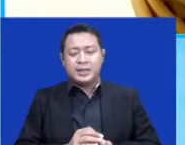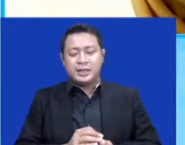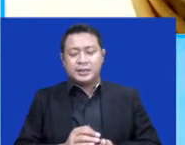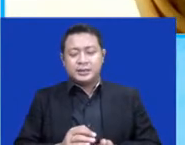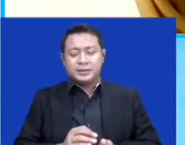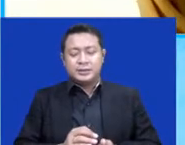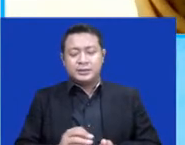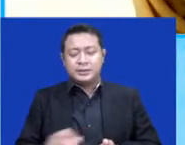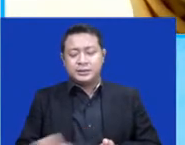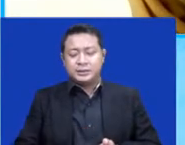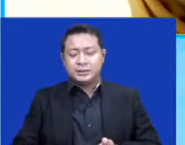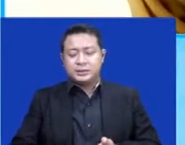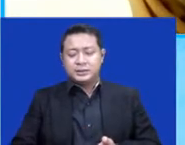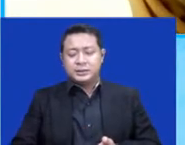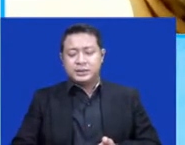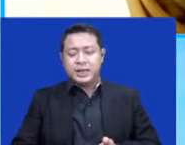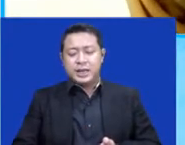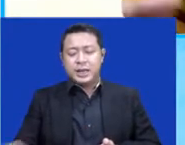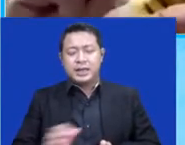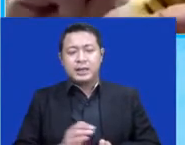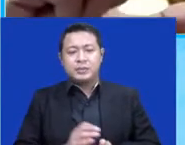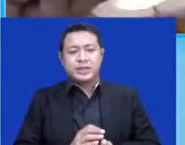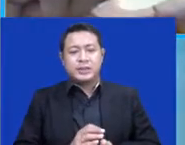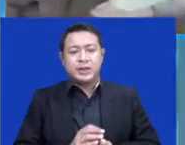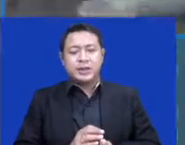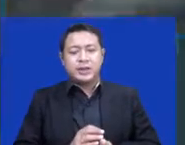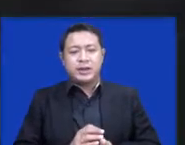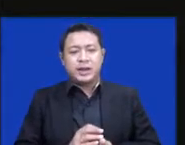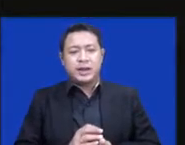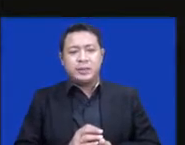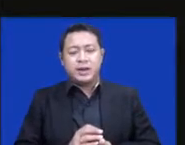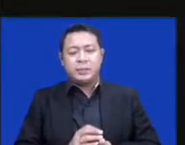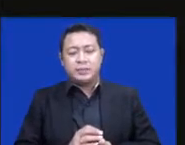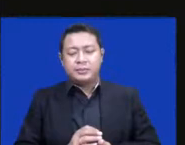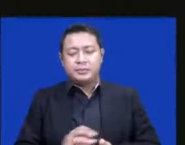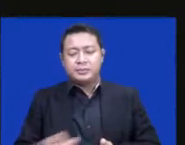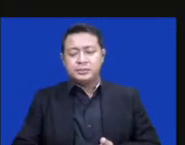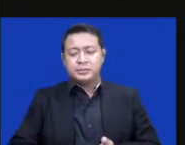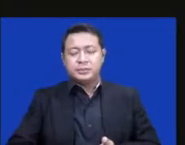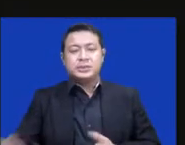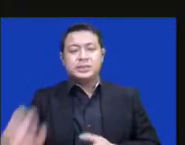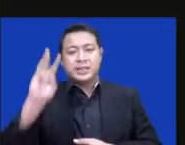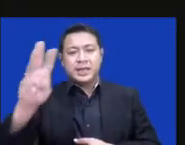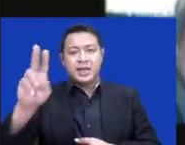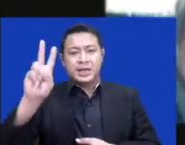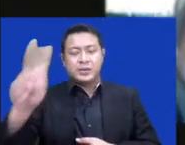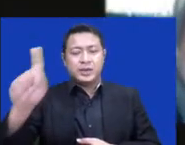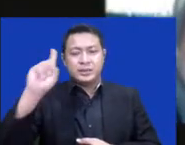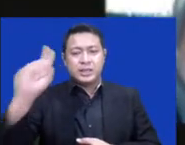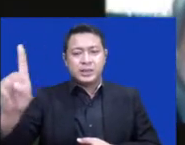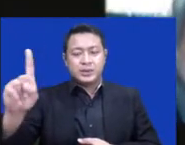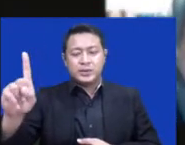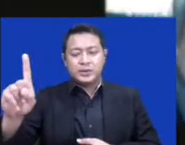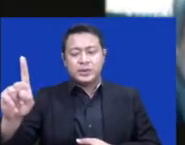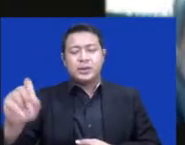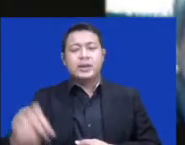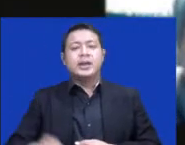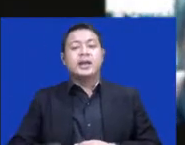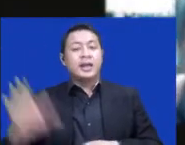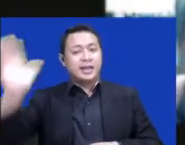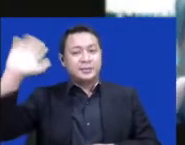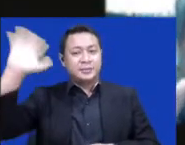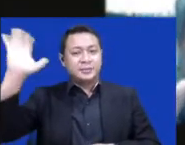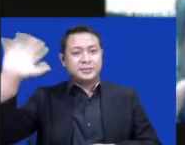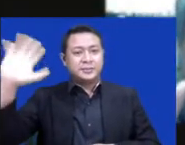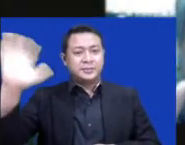boleh. Oke, kita foto lagi Bapak Ibu ya. Kita hitung 3, 2, 1. Semuanya tolong dinyalakan videonya Bapak Ibu.